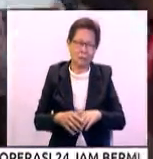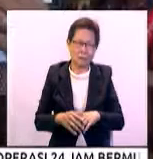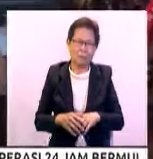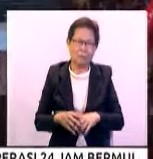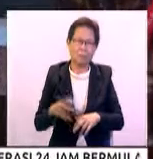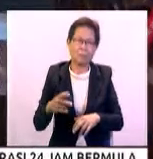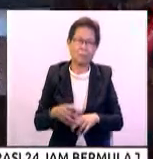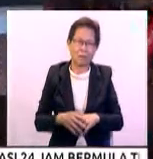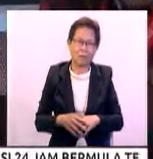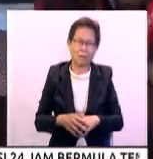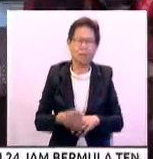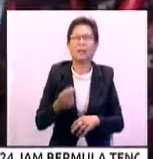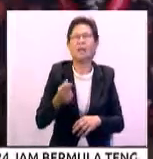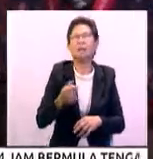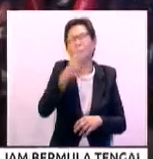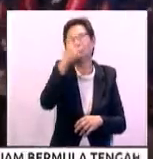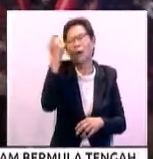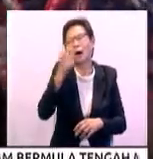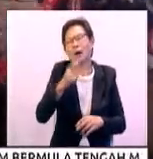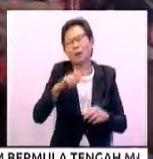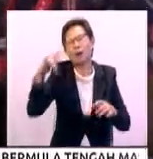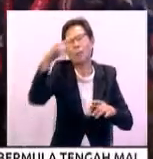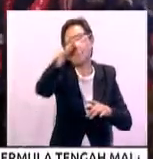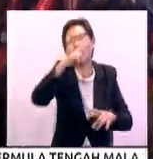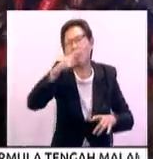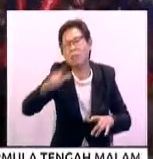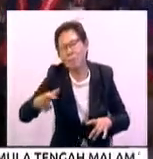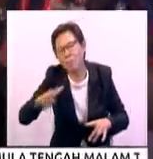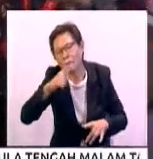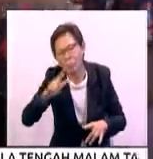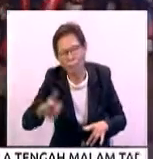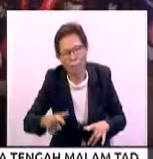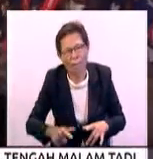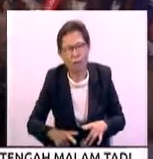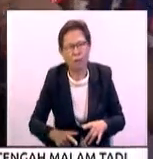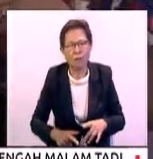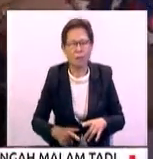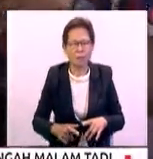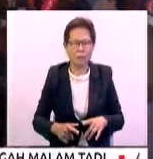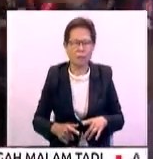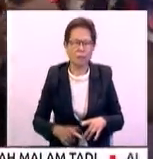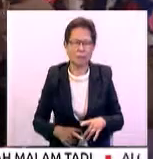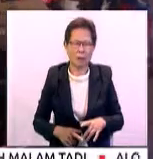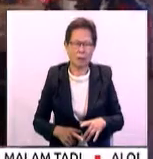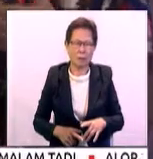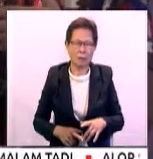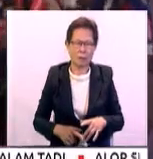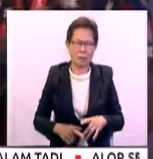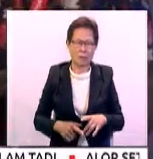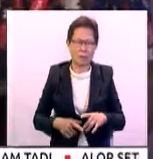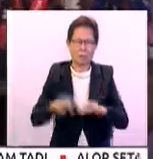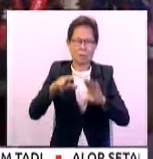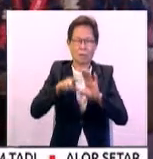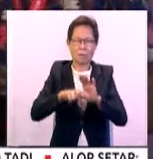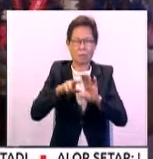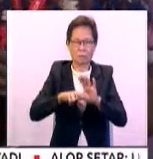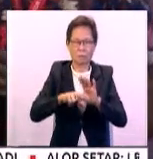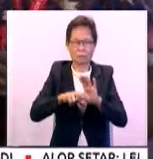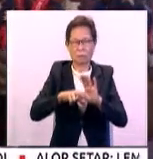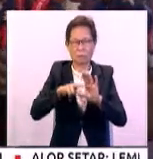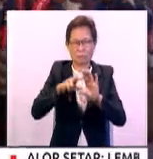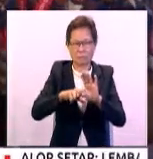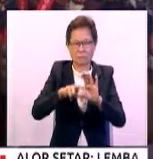ya, kita low cost model kan. Yes. Jadi apa space yang saya boleh letak kerusi, kita akan buat. Tapi the